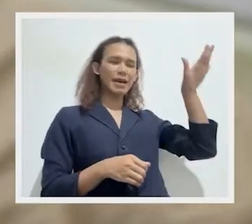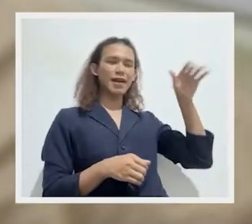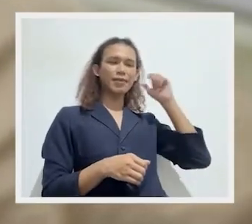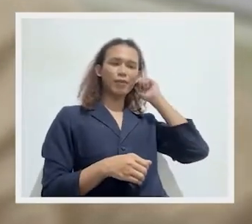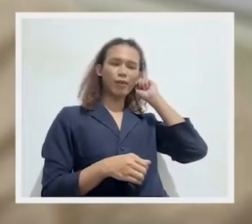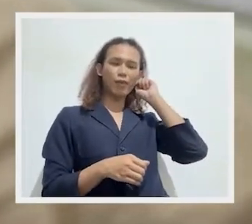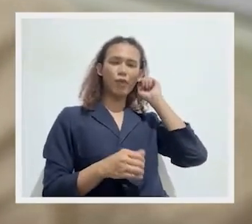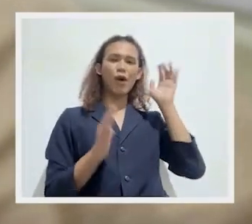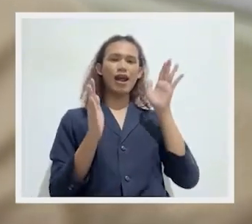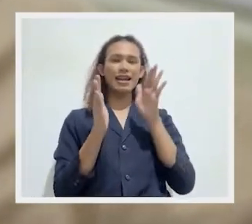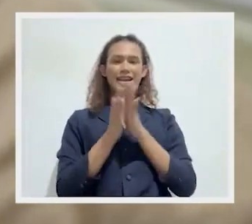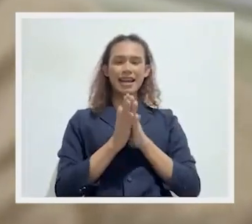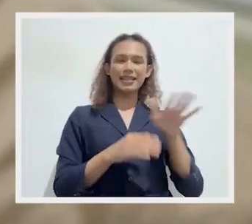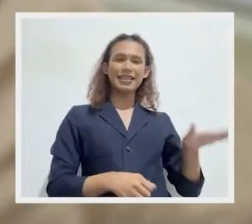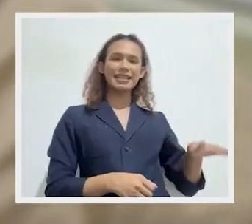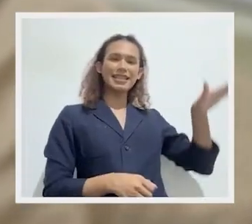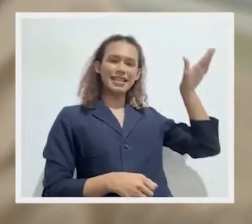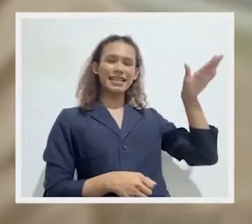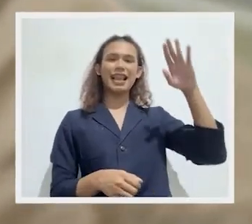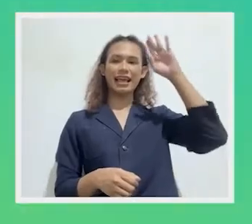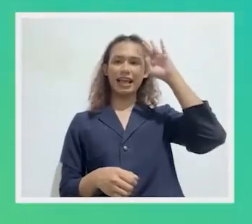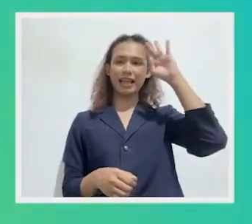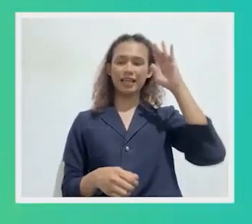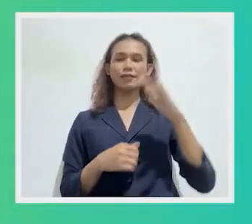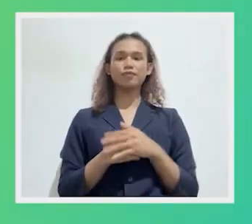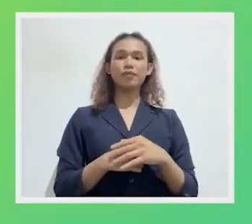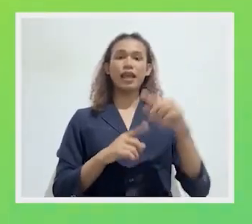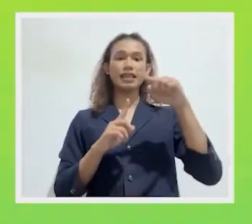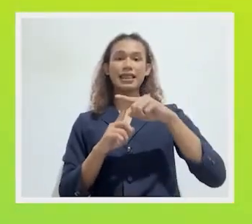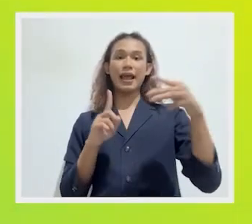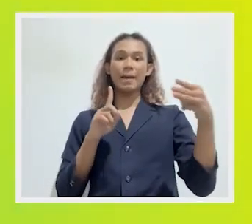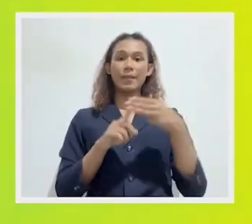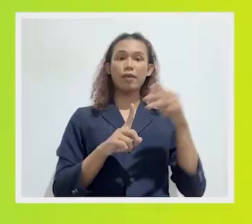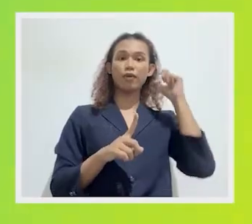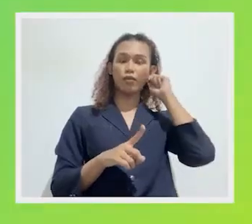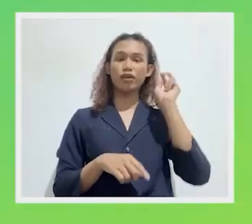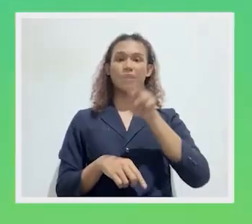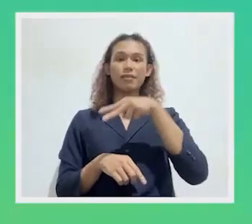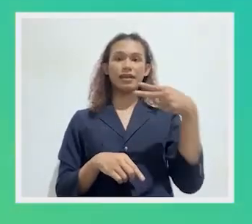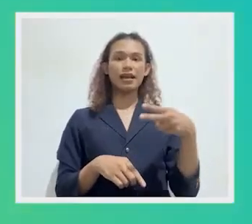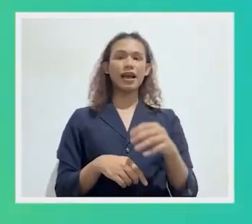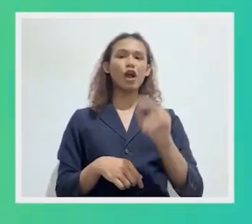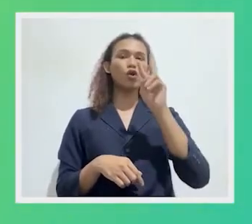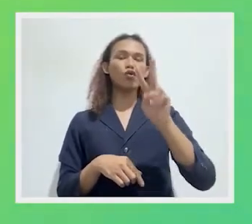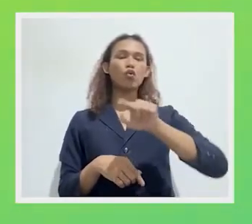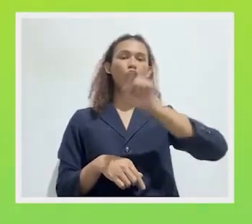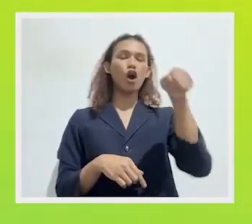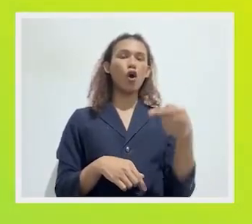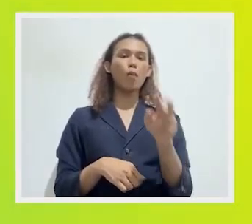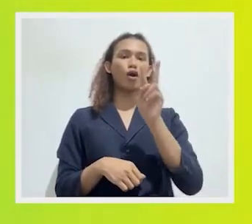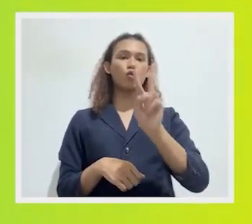badan perempuan dan laki-laki seperti berikut. Prediksi tinggi badan perempuan sama dengan